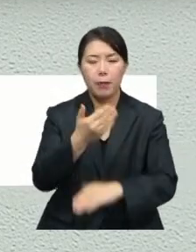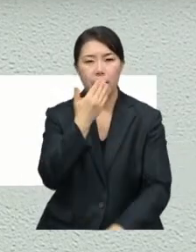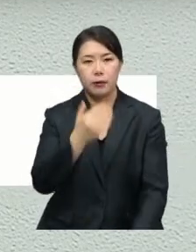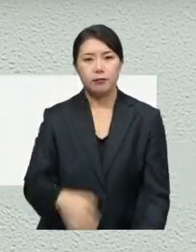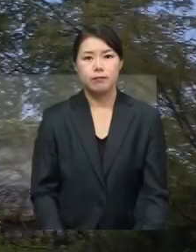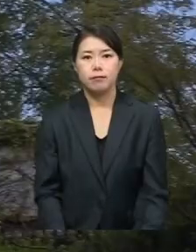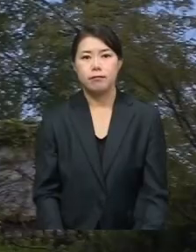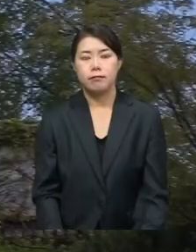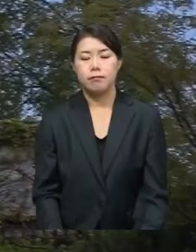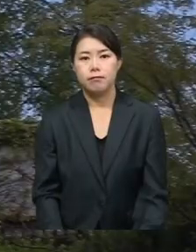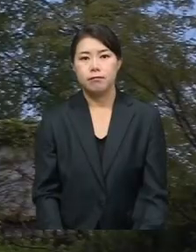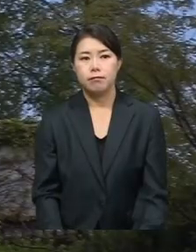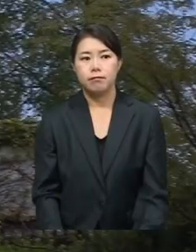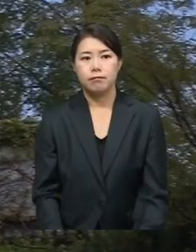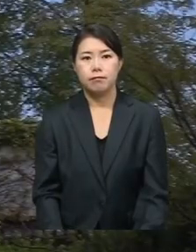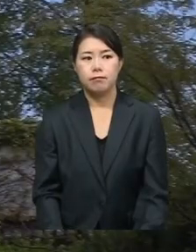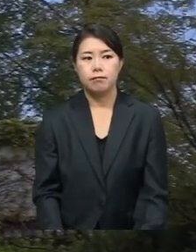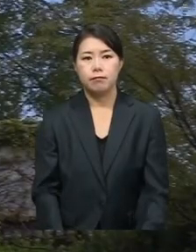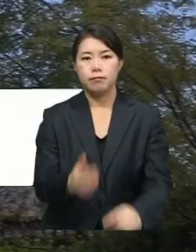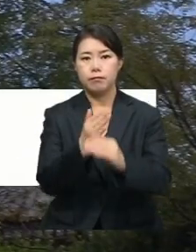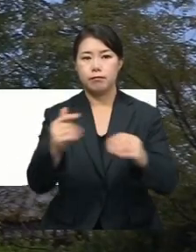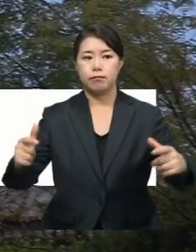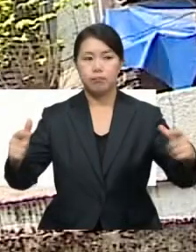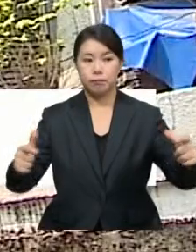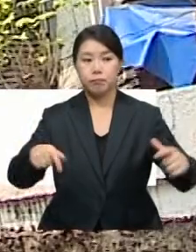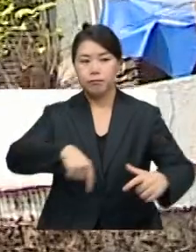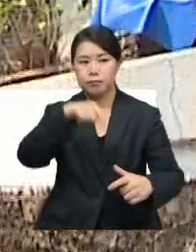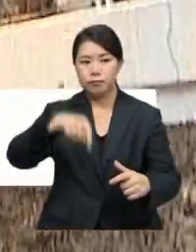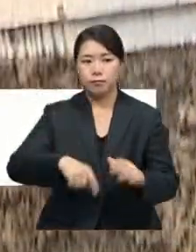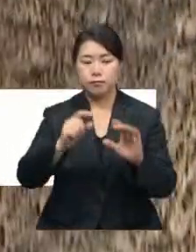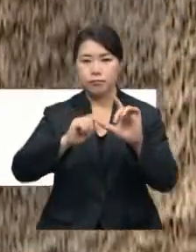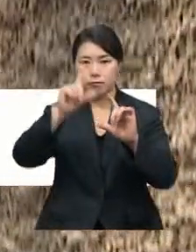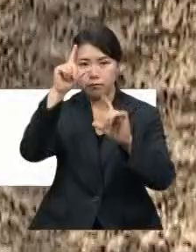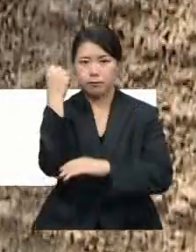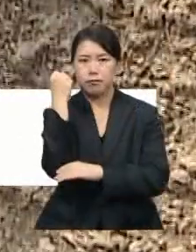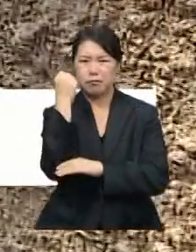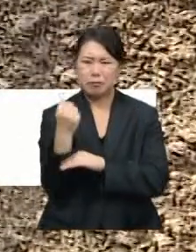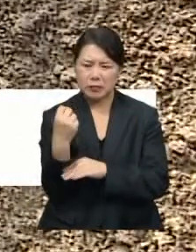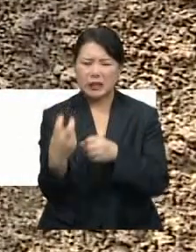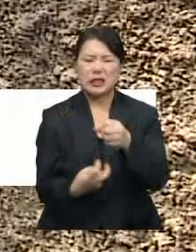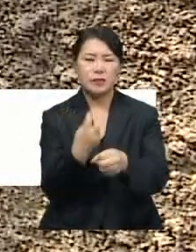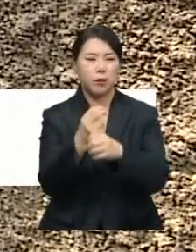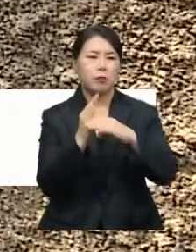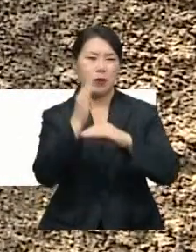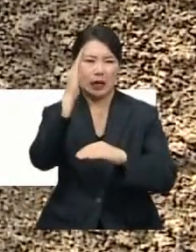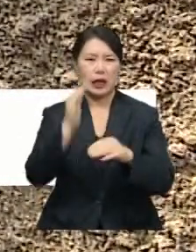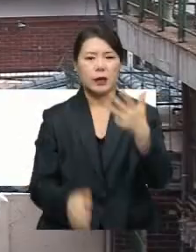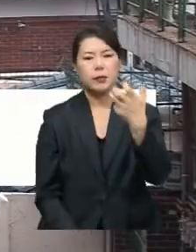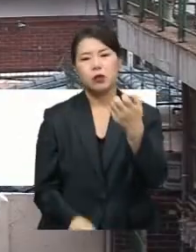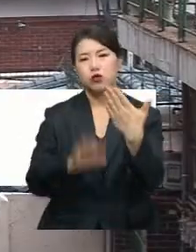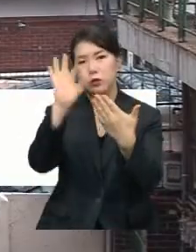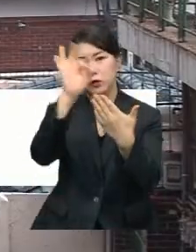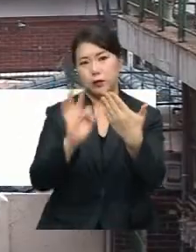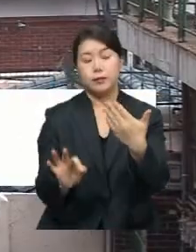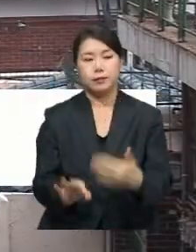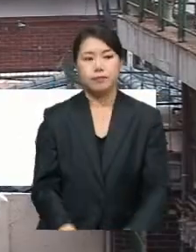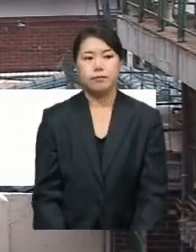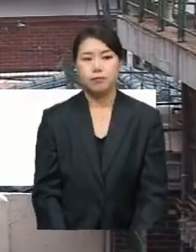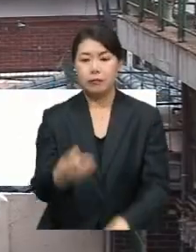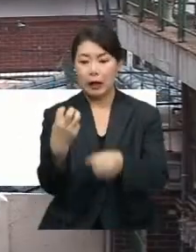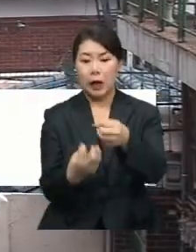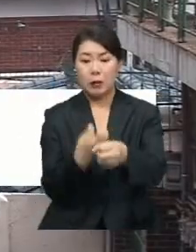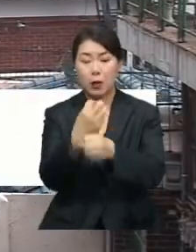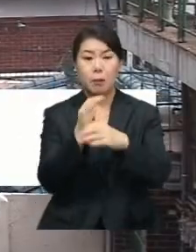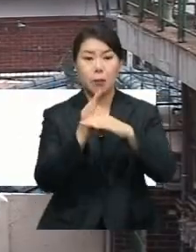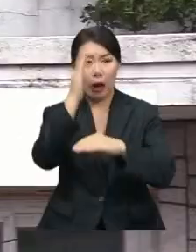확인할 수 있어서. 한편 중구 남산고도지구에서 지어진 지 20년이 넘은 건물은 89%, 30년이